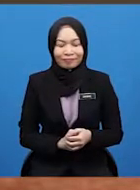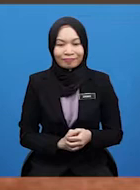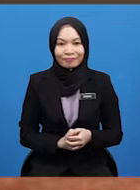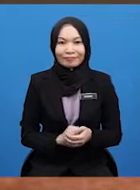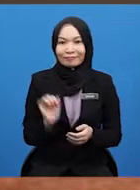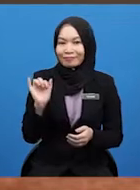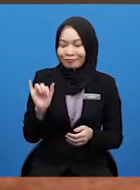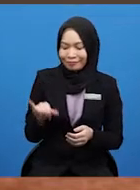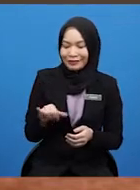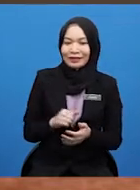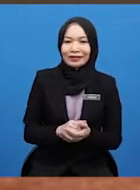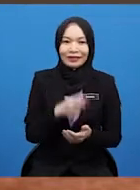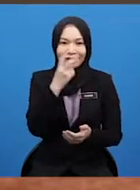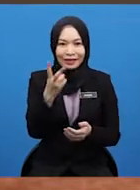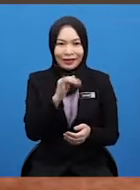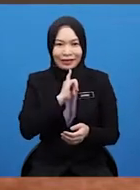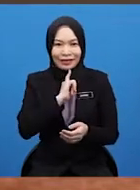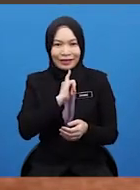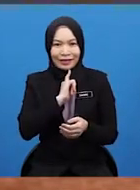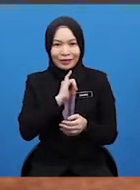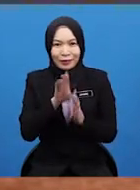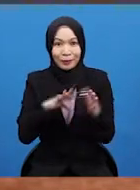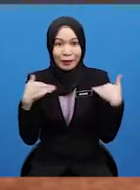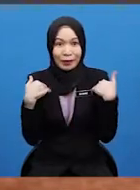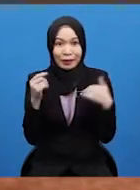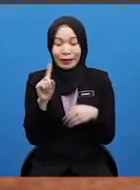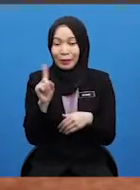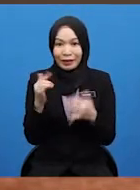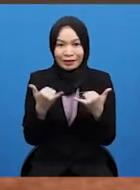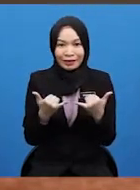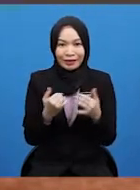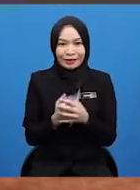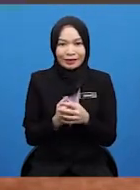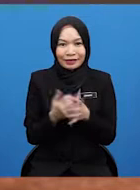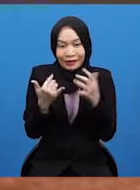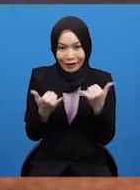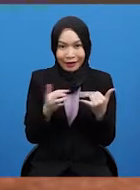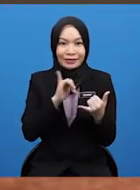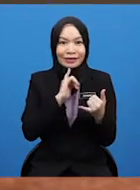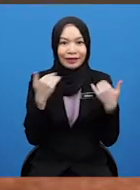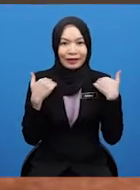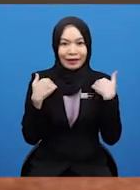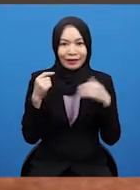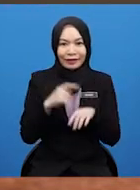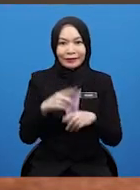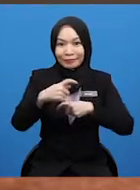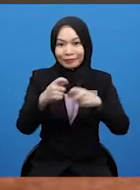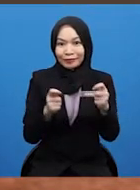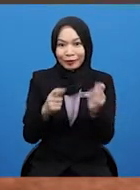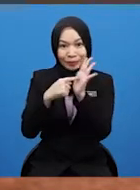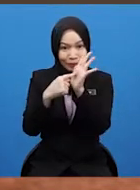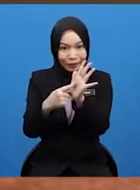Ha, lihatlah saya berada di mana sekarang. Kini saya berada di lokasi